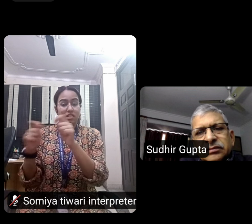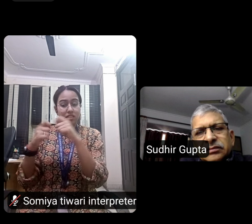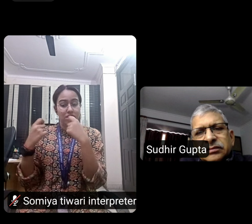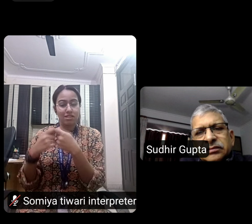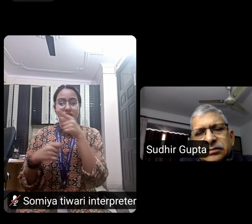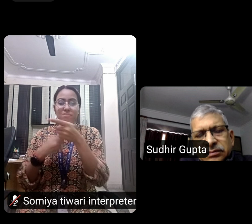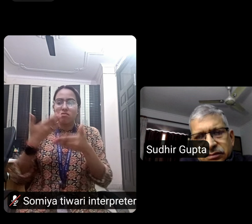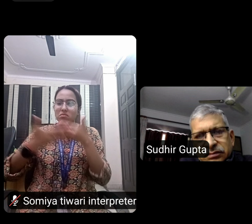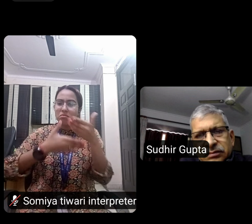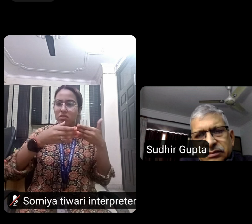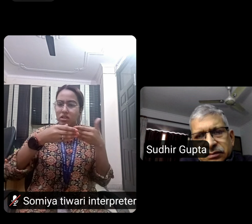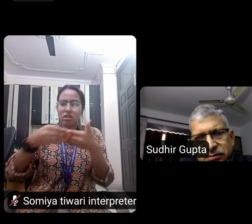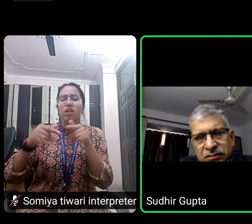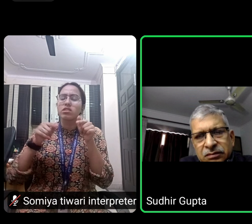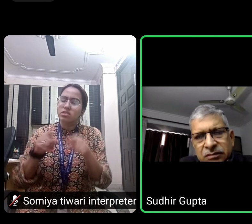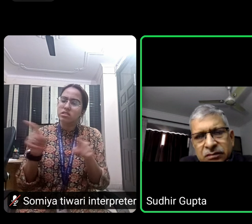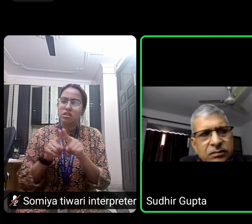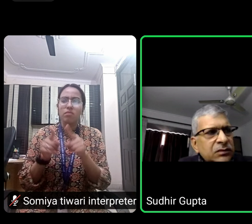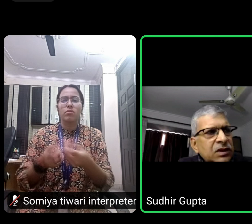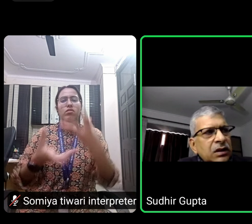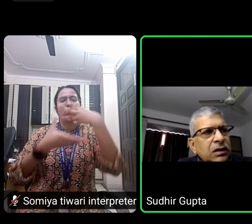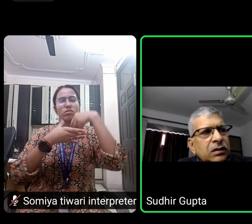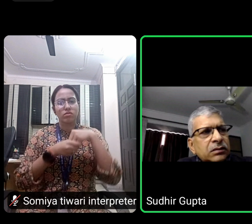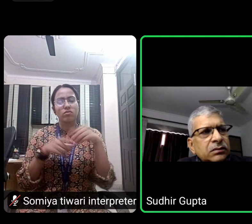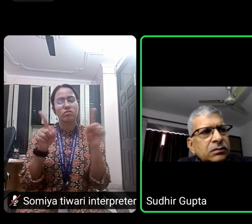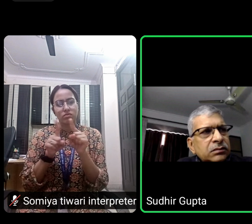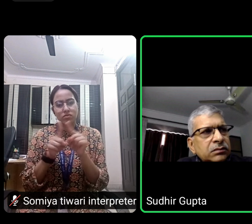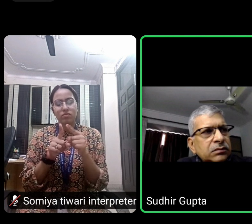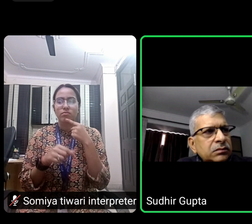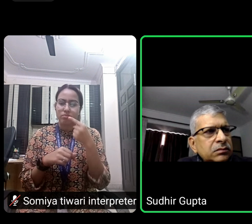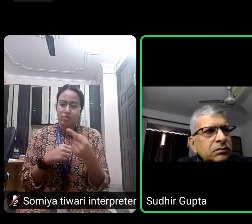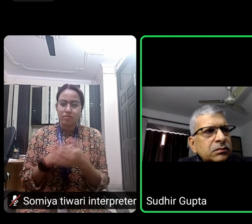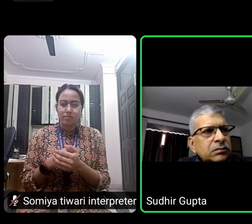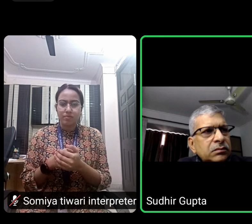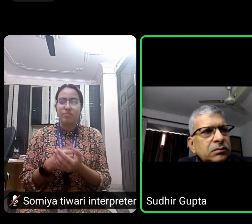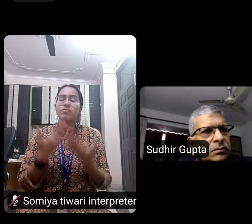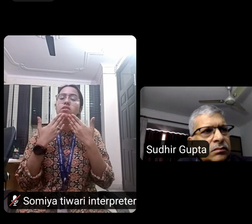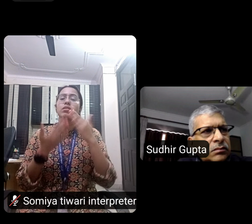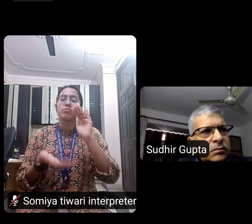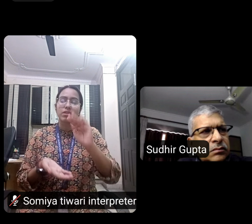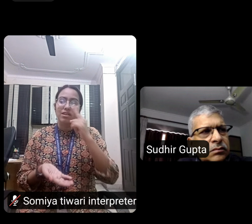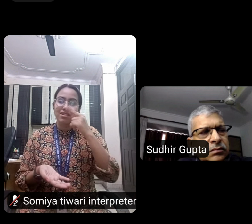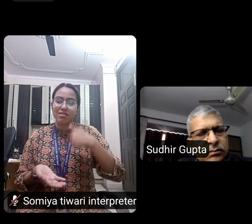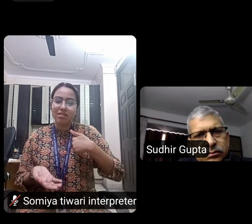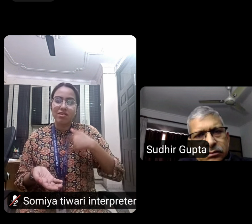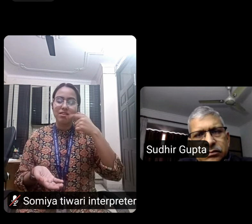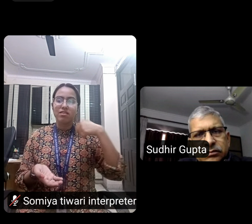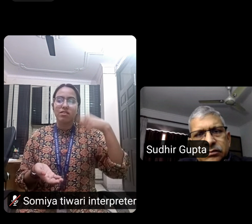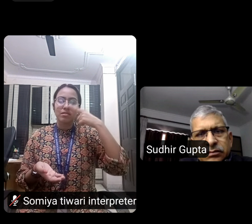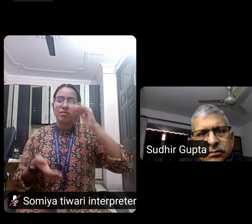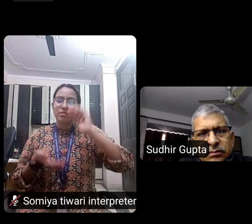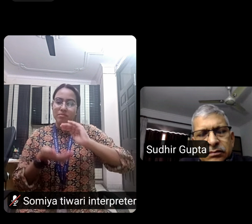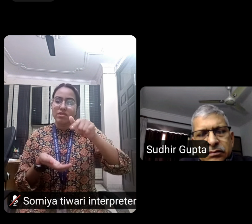मिल रहा है सर, बहुत अच्छा गाइडेंस मिल रहा है। ये जो गाइडेंस है सर, मैं बच्चे के ऊपर अप्लाई कर रहा हूँ कि हम